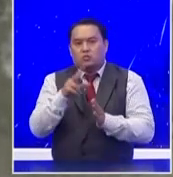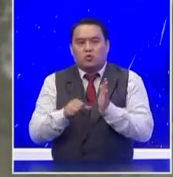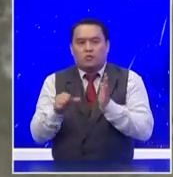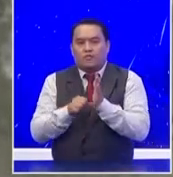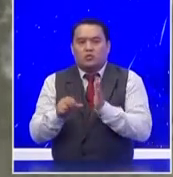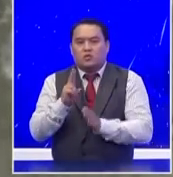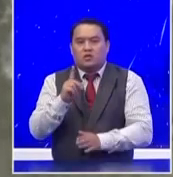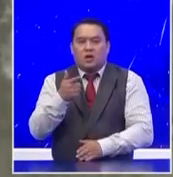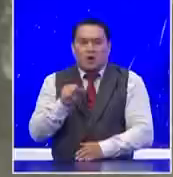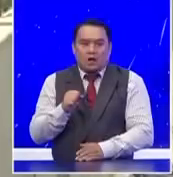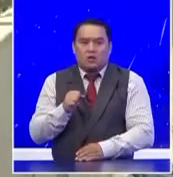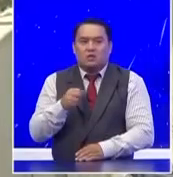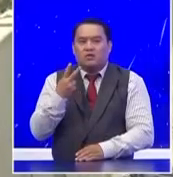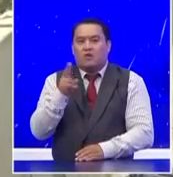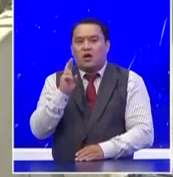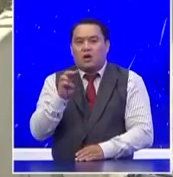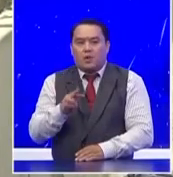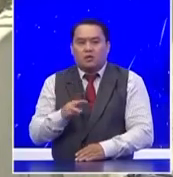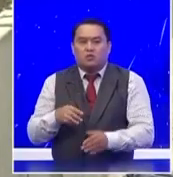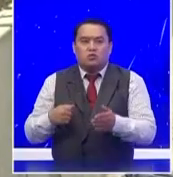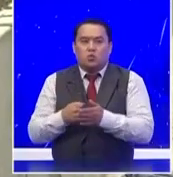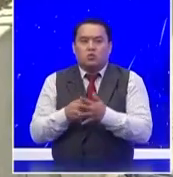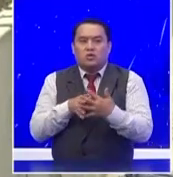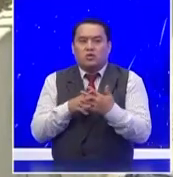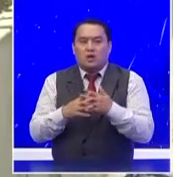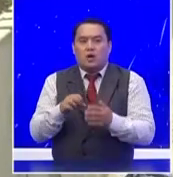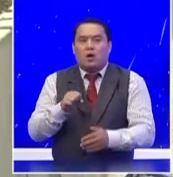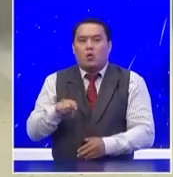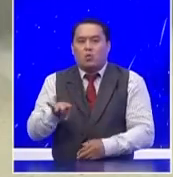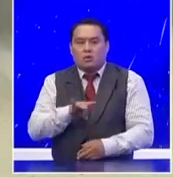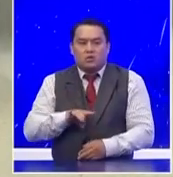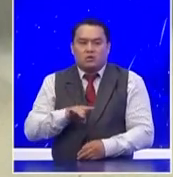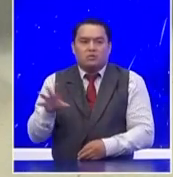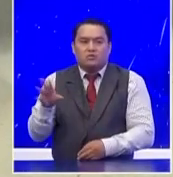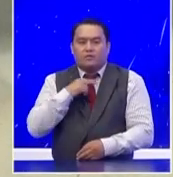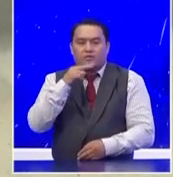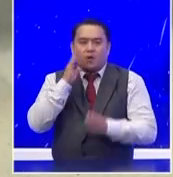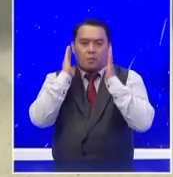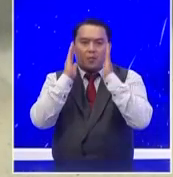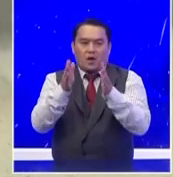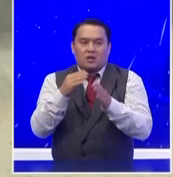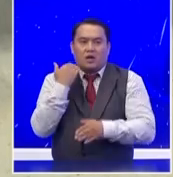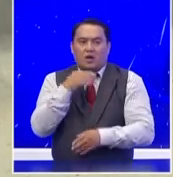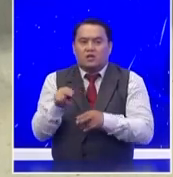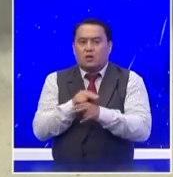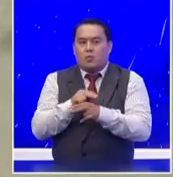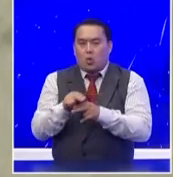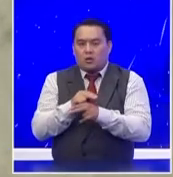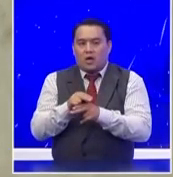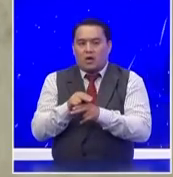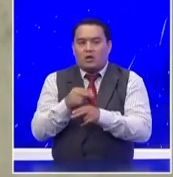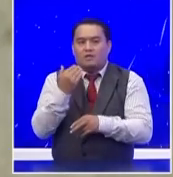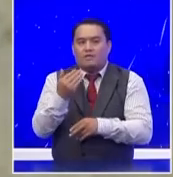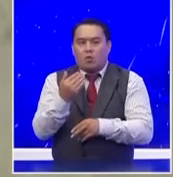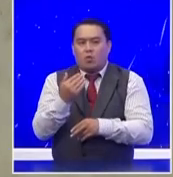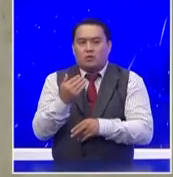780 километров. Из них 2,5 километра до села Аксу. Потерявшие урожай крестьяне все свое внимание направили на качество ремонта водоканала. Однако, по их